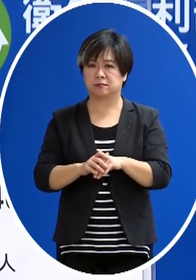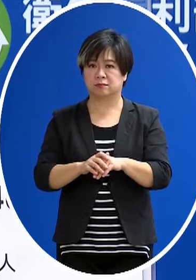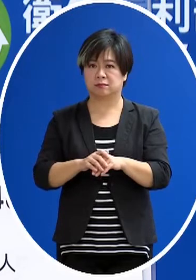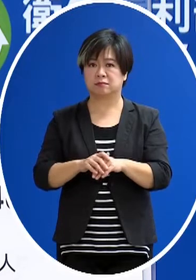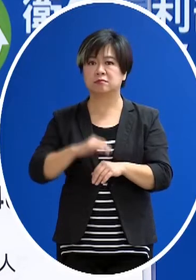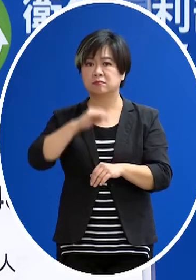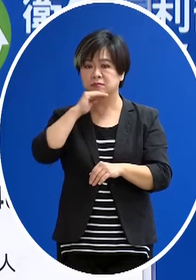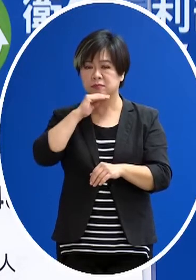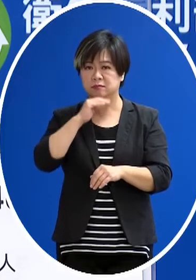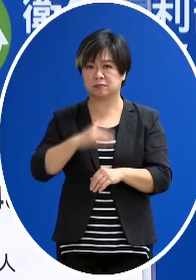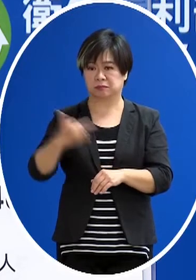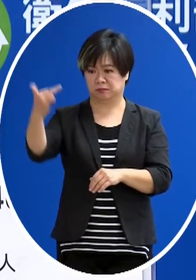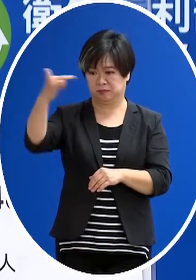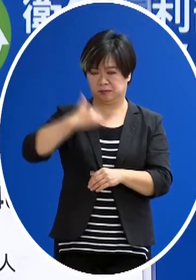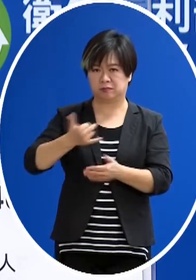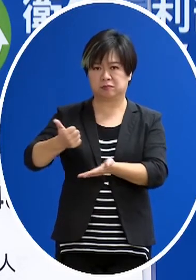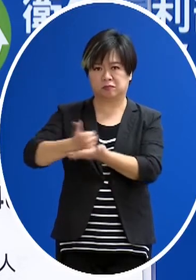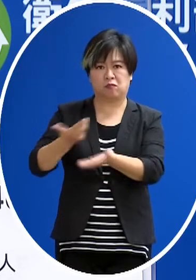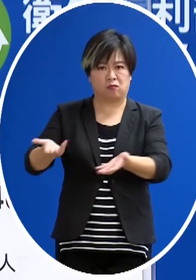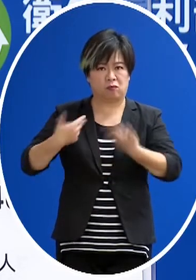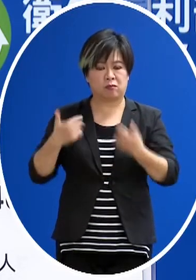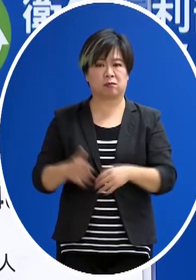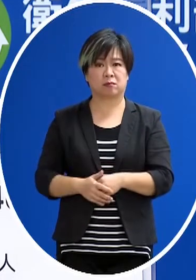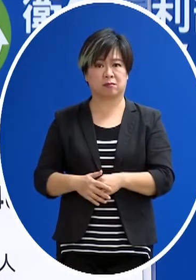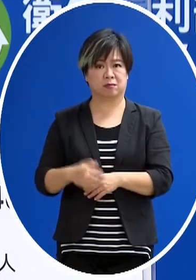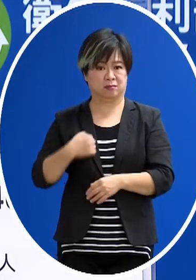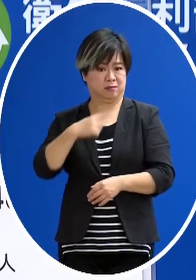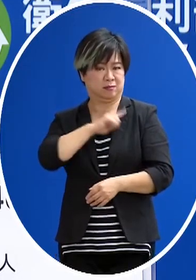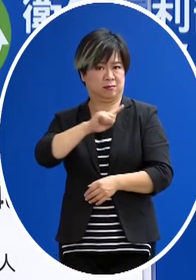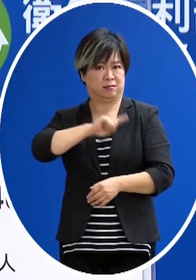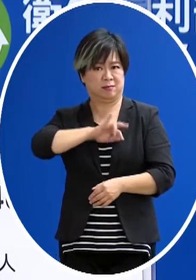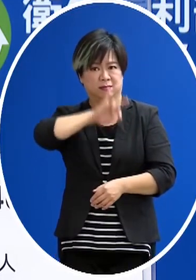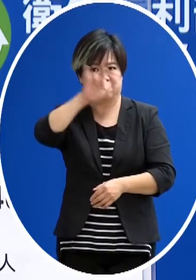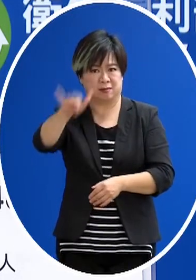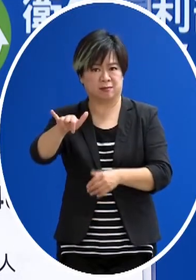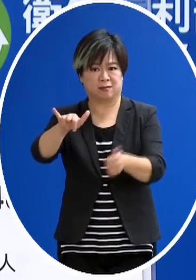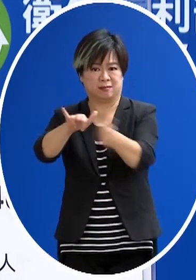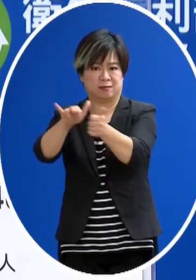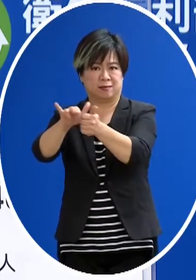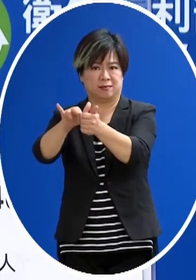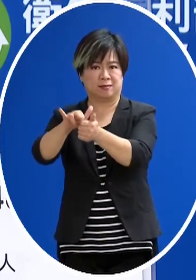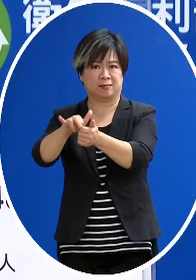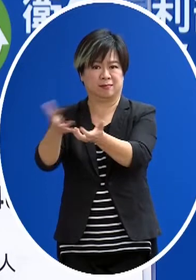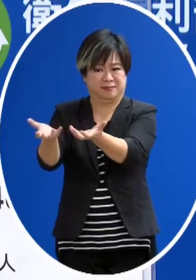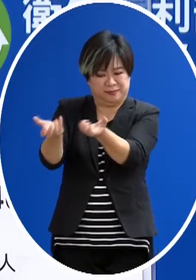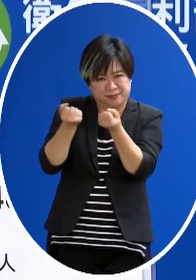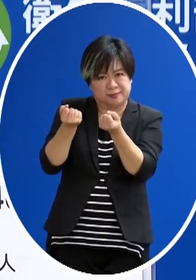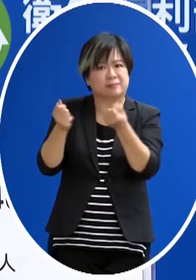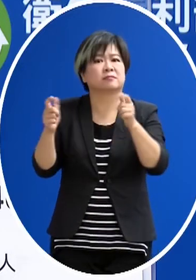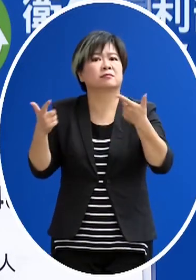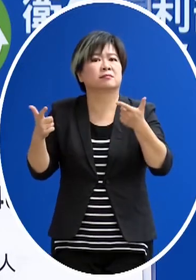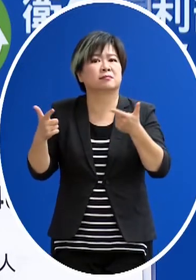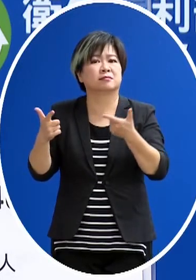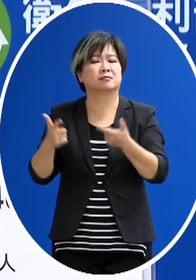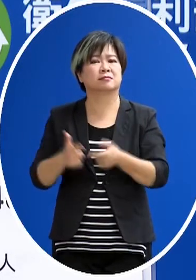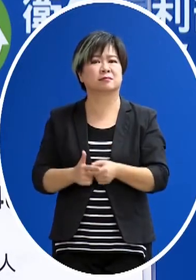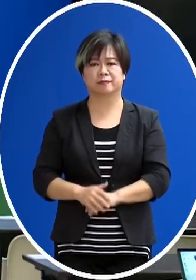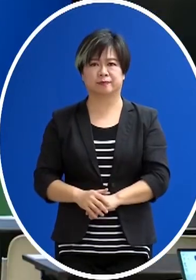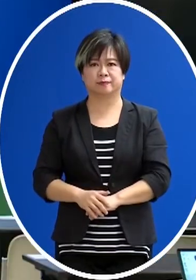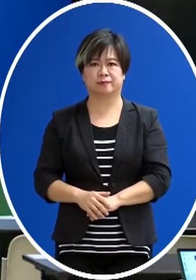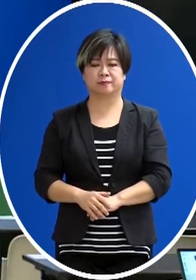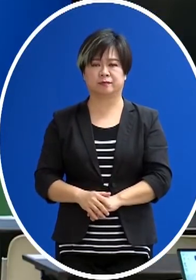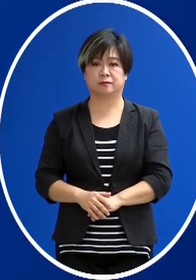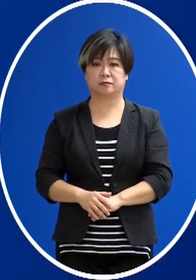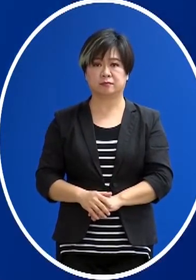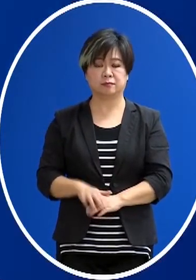湾来交货的，不是我们直接到那边去领货哈，那样所以可能飞机的安排，可能双方还要再来洽谈。 有